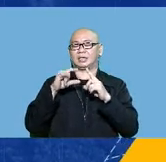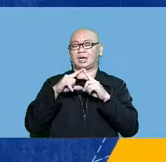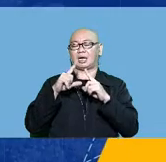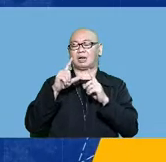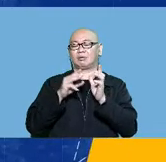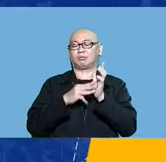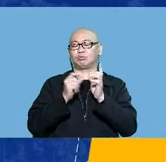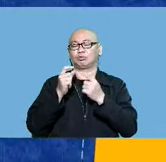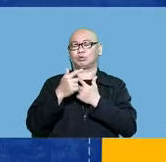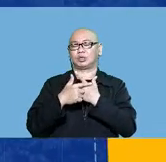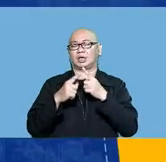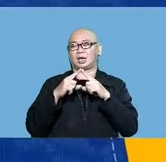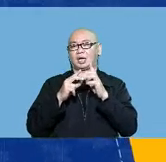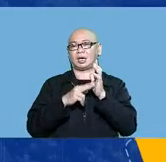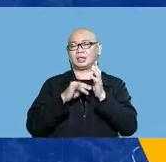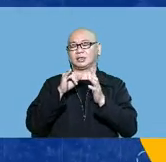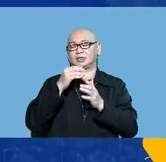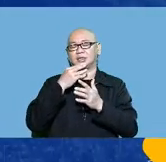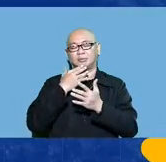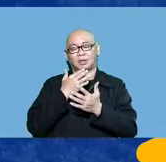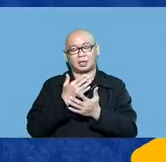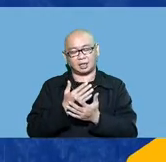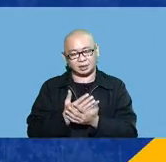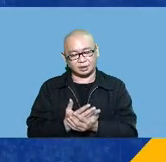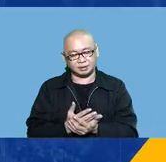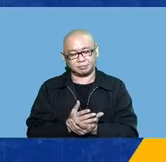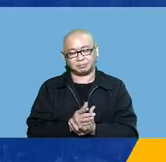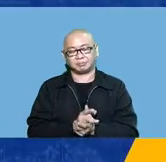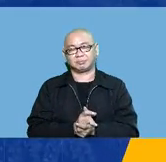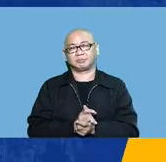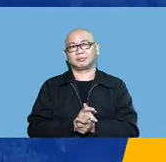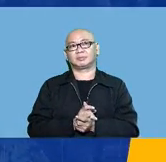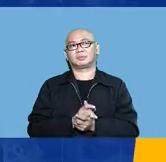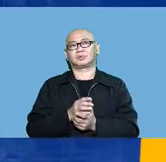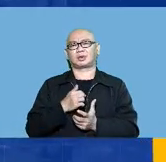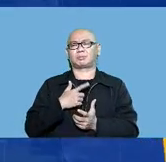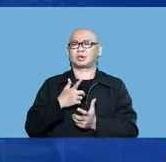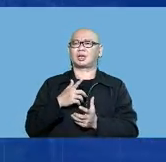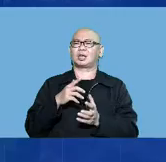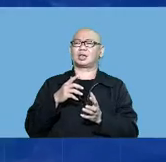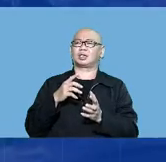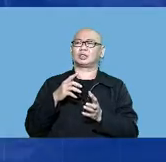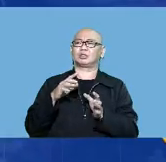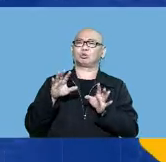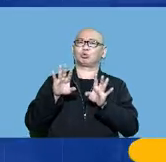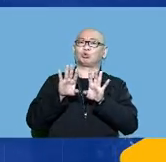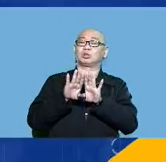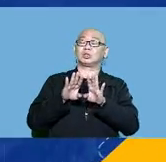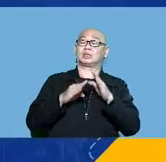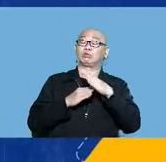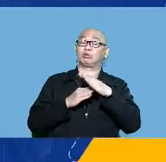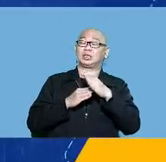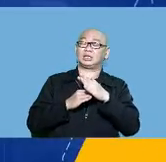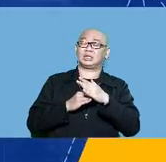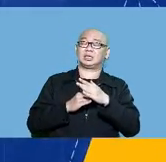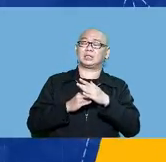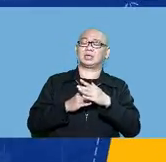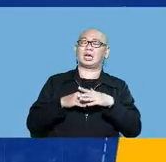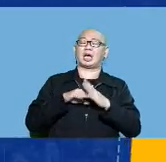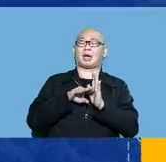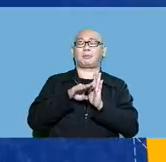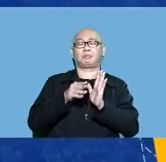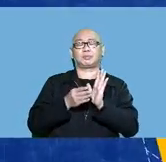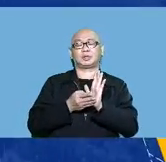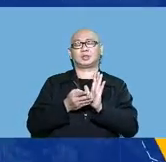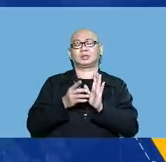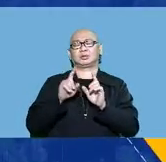atas supportnya dan semangatnya selama ini. Jadi waktu itu saya pernah cuti hambil karena saya hampir 12 tahun belum dikaruniai